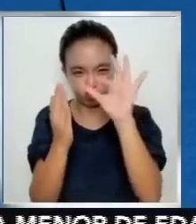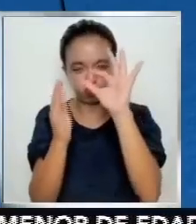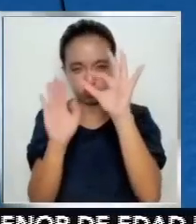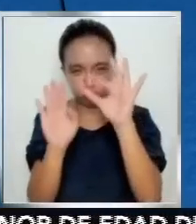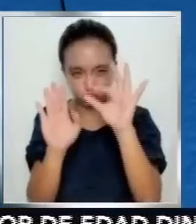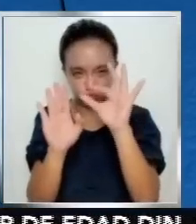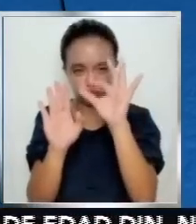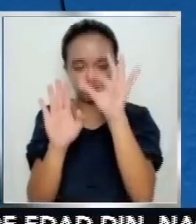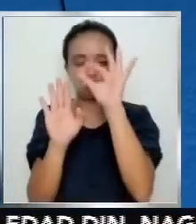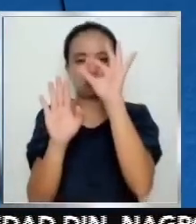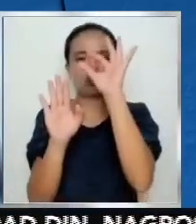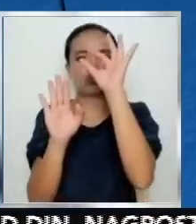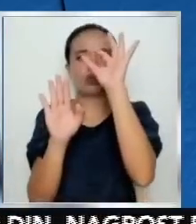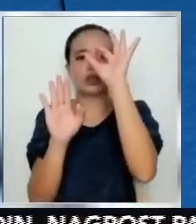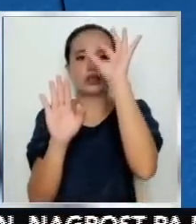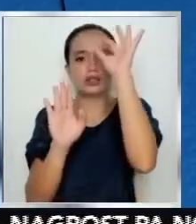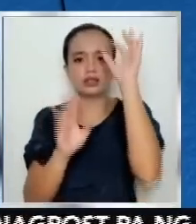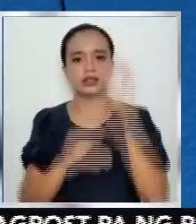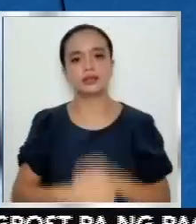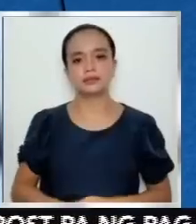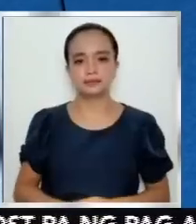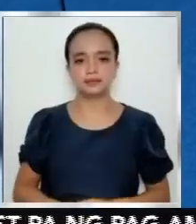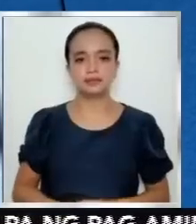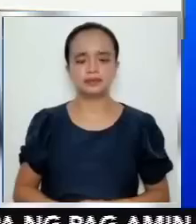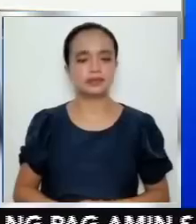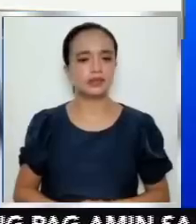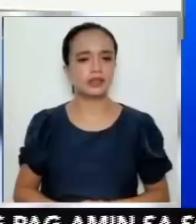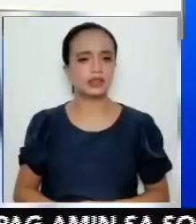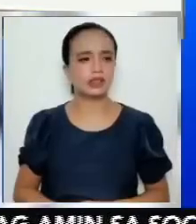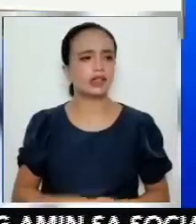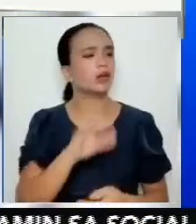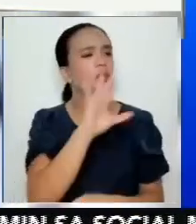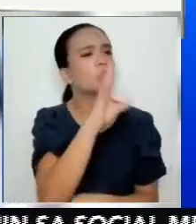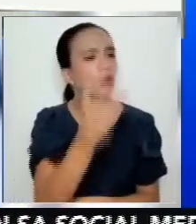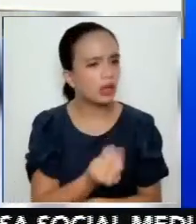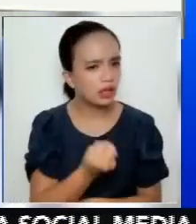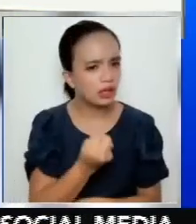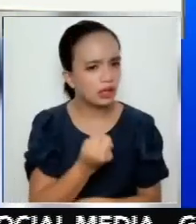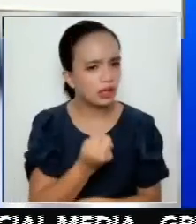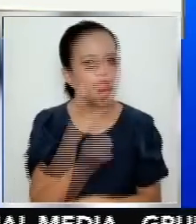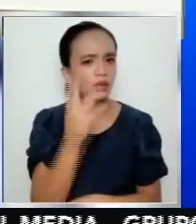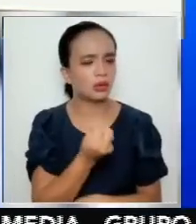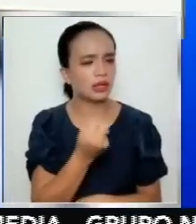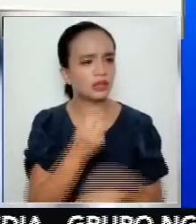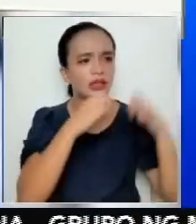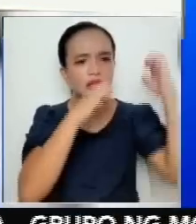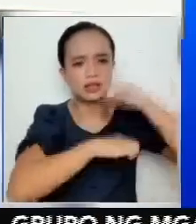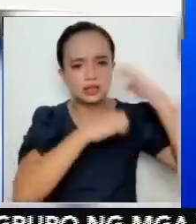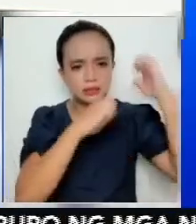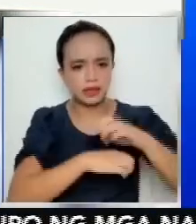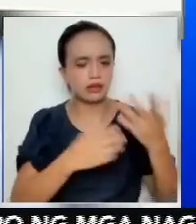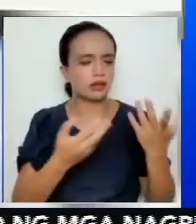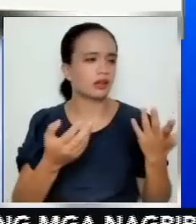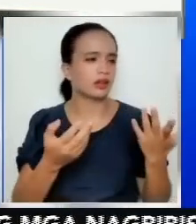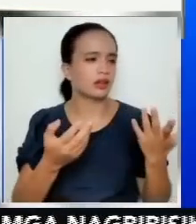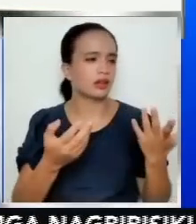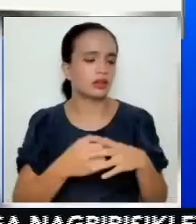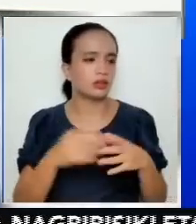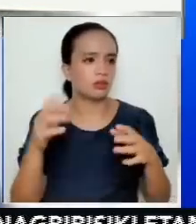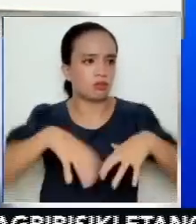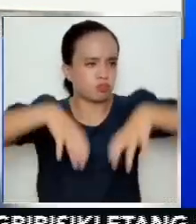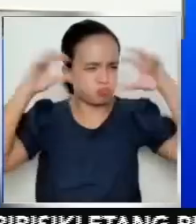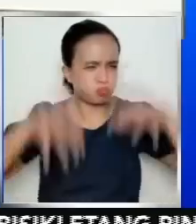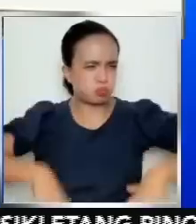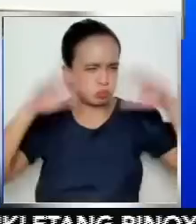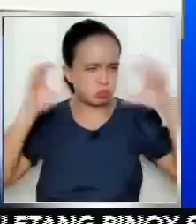bansa itong bagyong si Betty. Chris, kailan ba at saan inaasahang mararamdaman ang pinakamalakas na epekto nitong